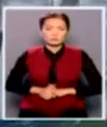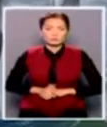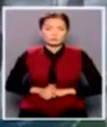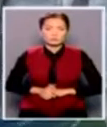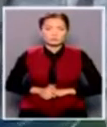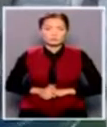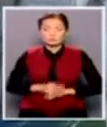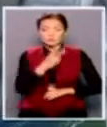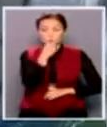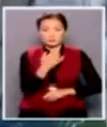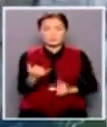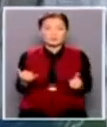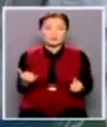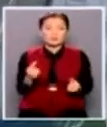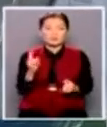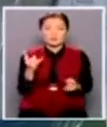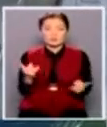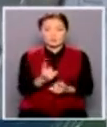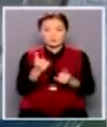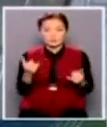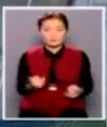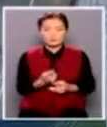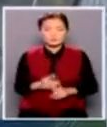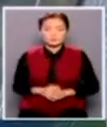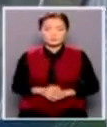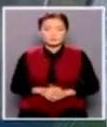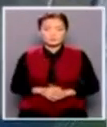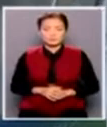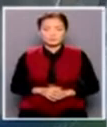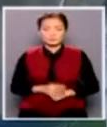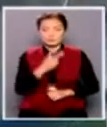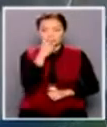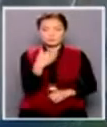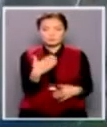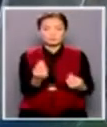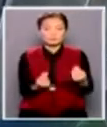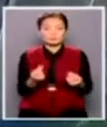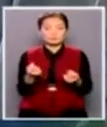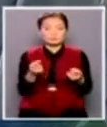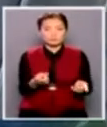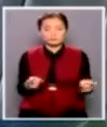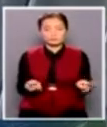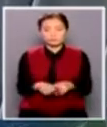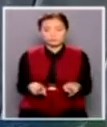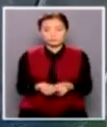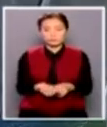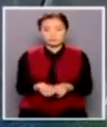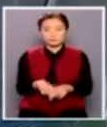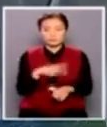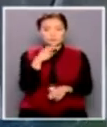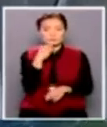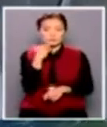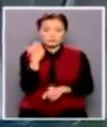Жүрегіңіз селт етті ме? Алаңдамаңыз. Бұл жай ғана қуыршақ. Алайда ойыншықтың өзінің қолқаны қабатын надай қоқыс